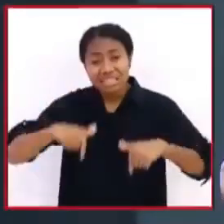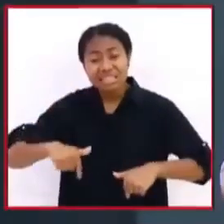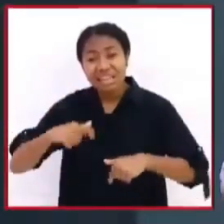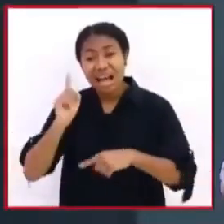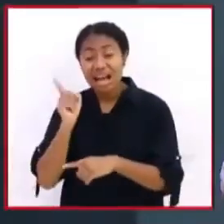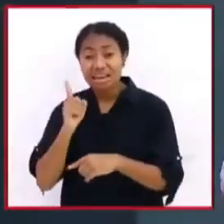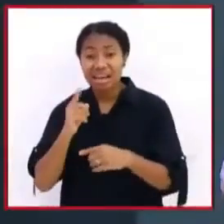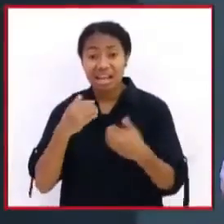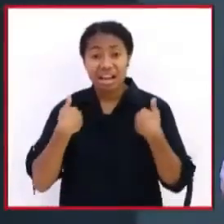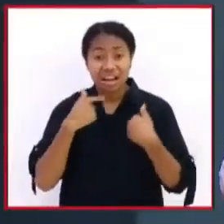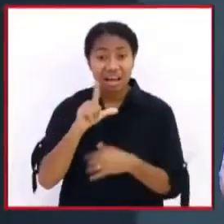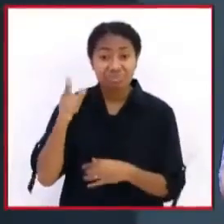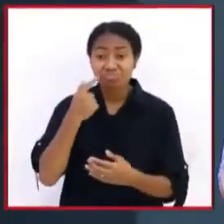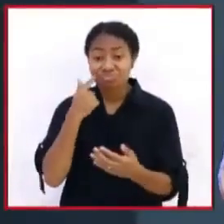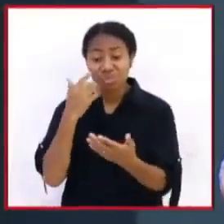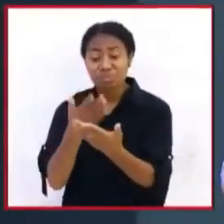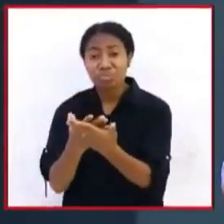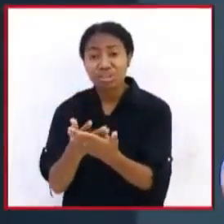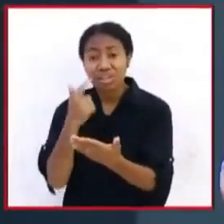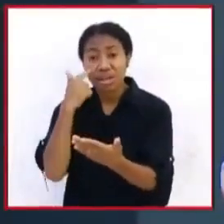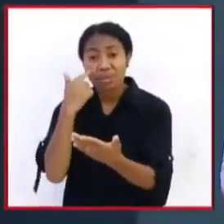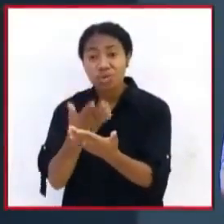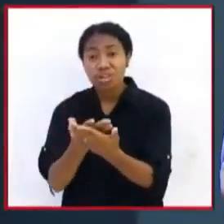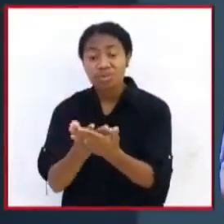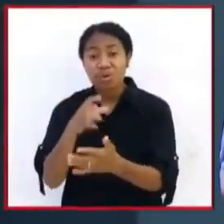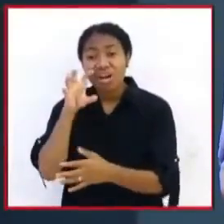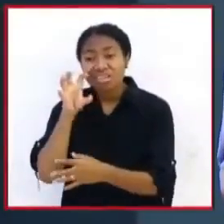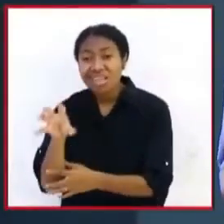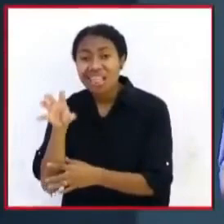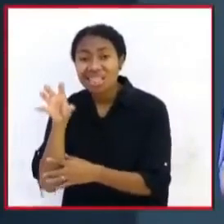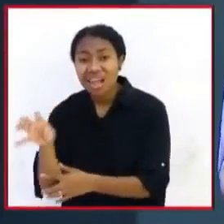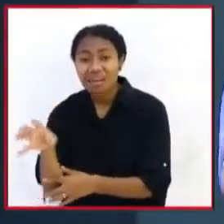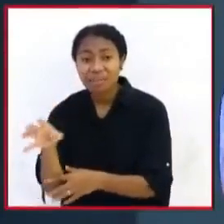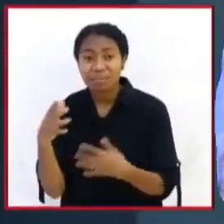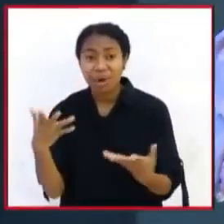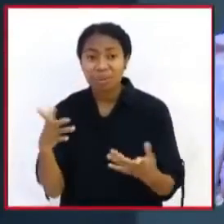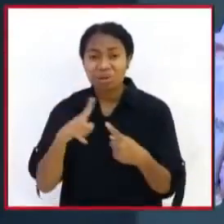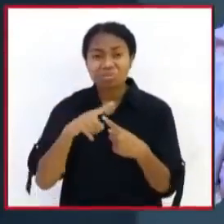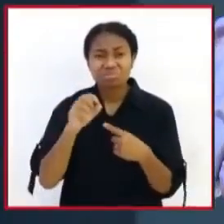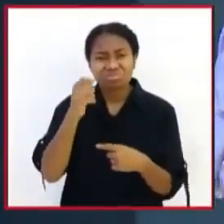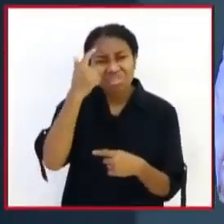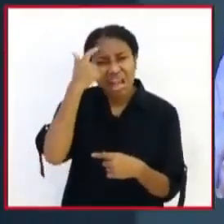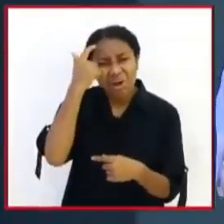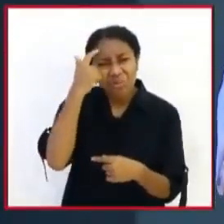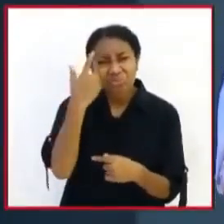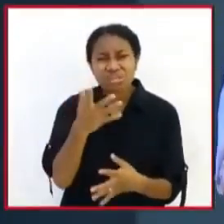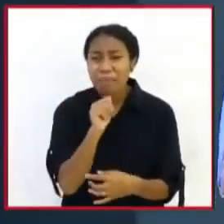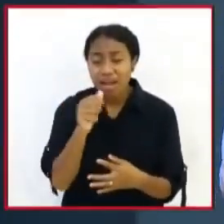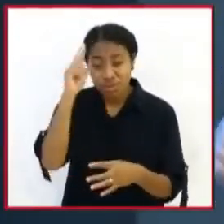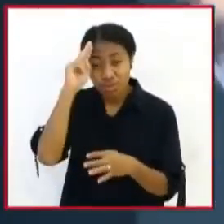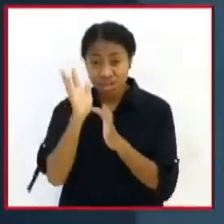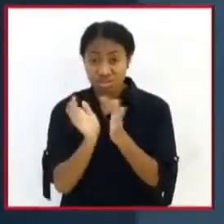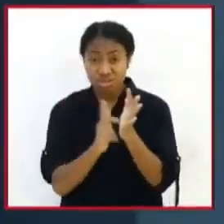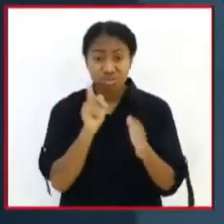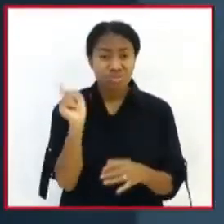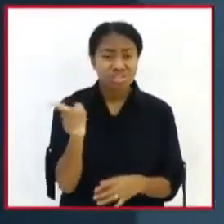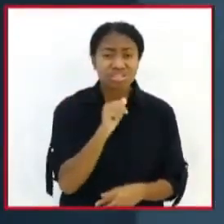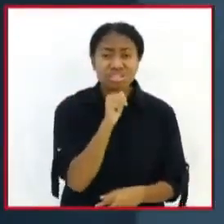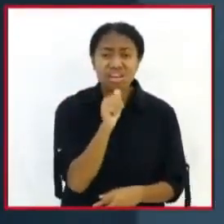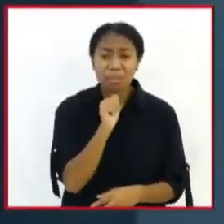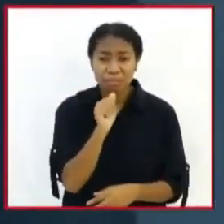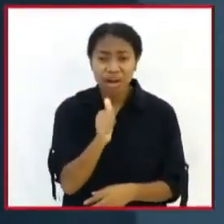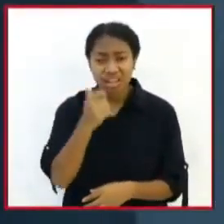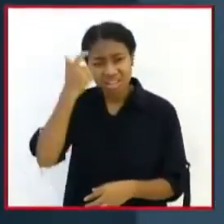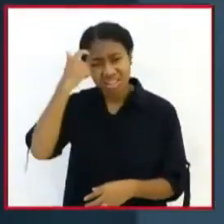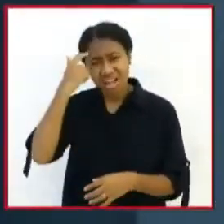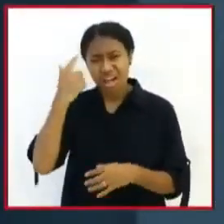lagi membuktikan setan sangat tahu siapa Yesus sebenarnya setan sangat